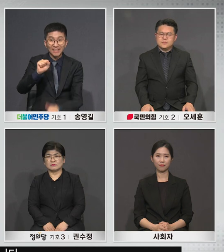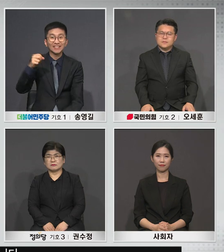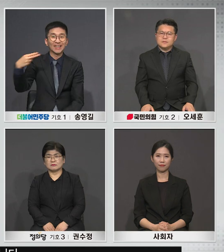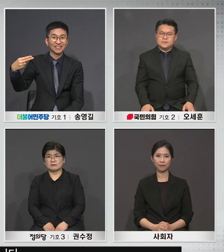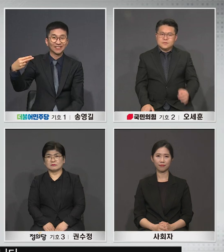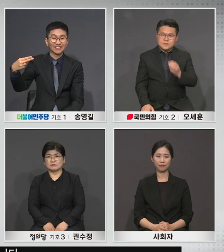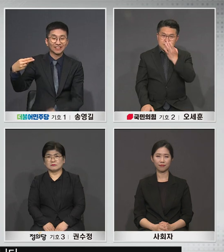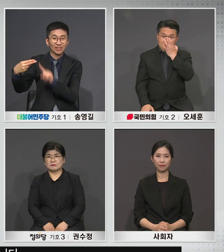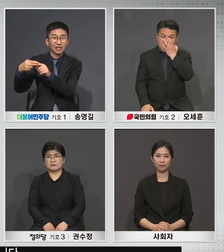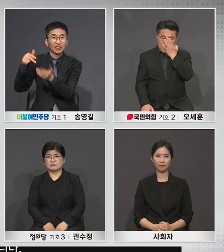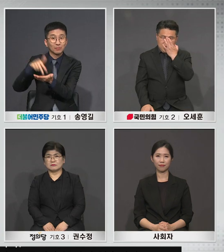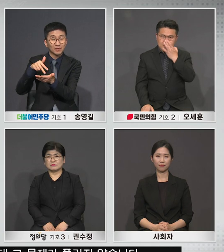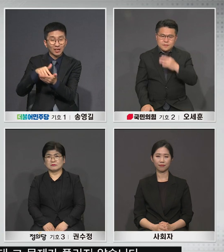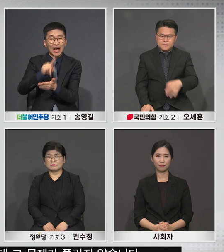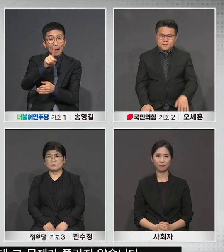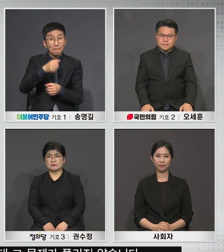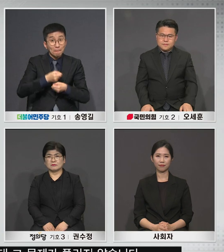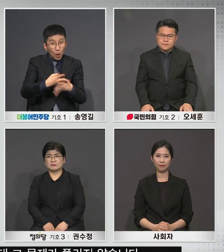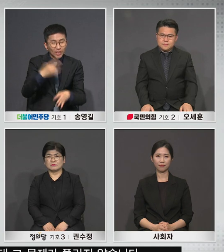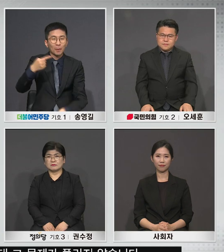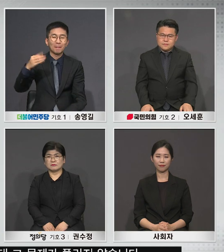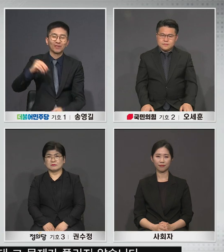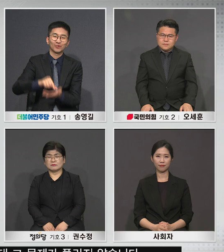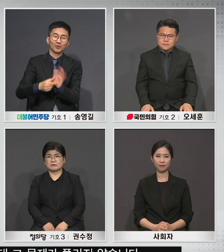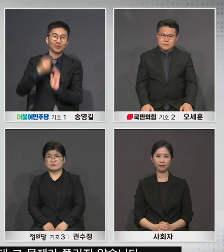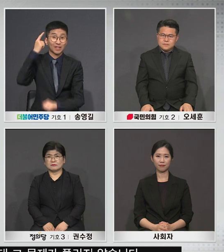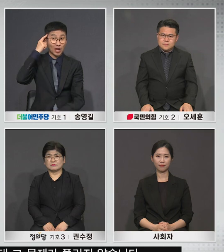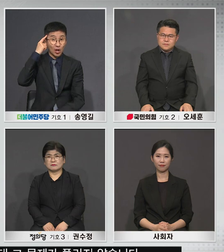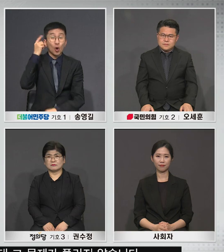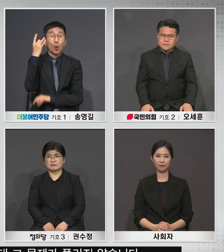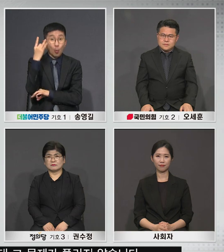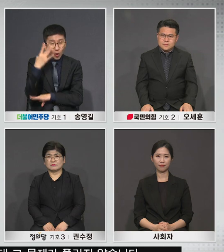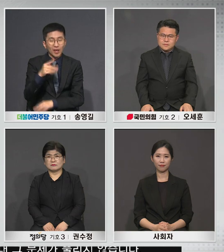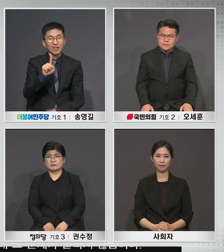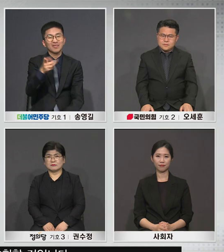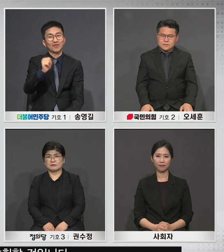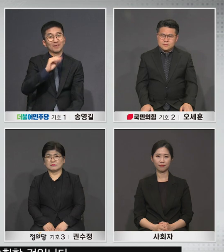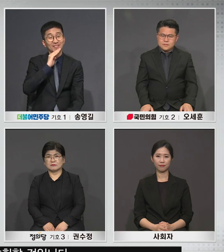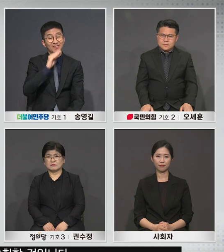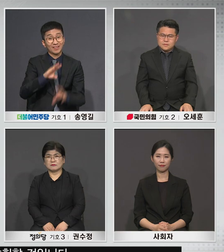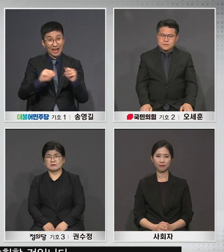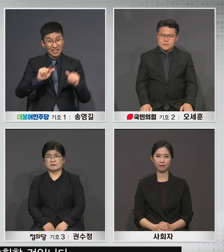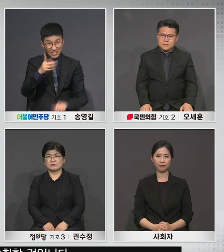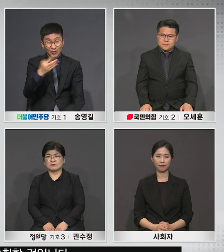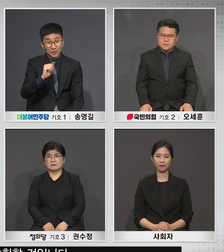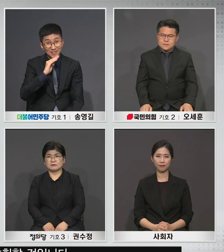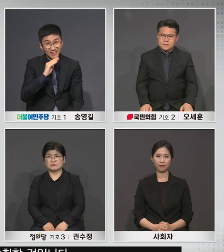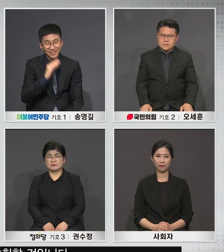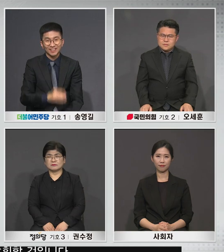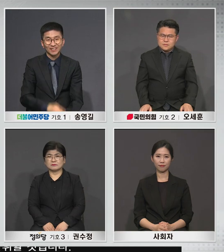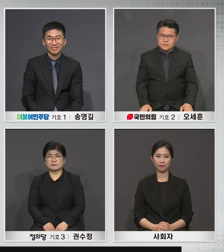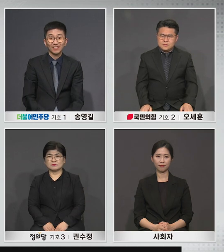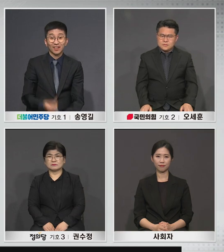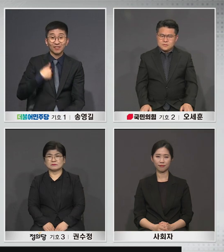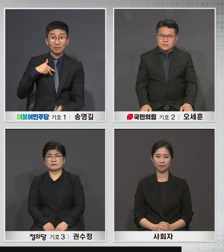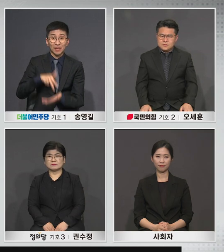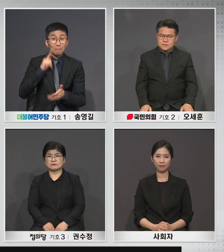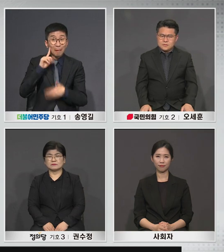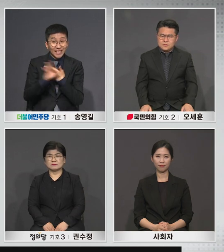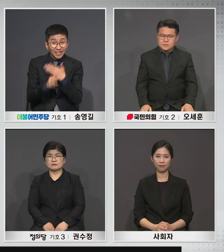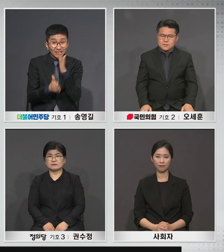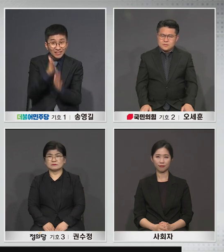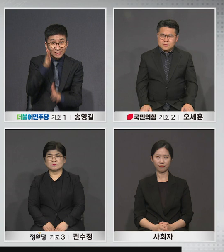이것을 수용할 것입니다. 실제로는 1억이 넘은 그런 땅값 아닙니까? 오히려 실제 제가 시장이 된다면